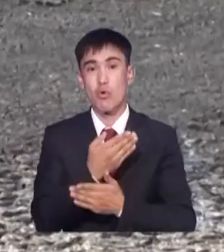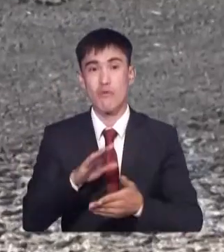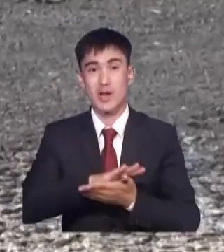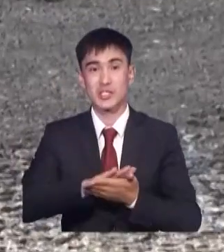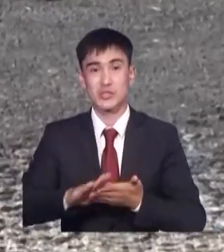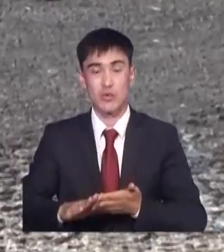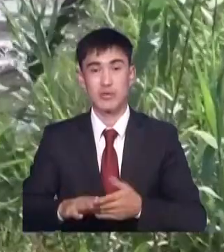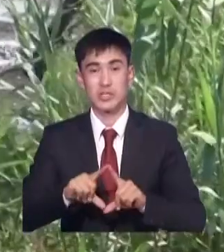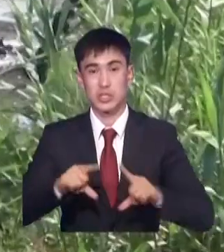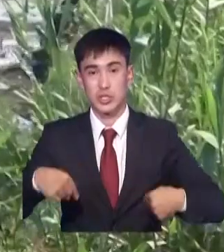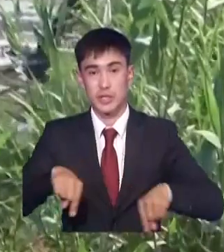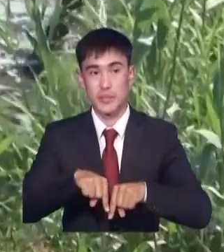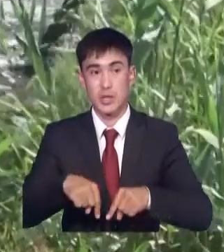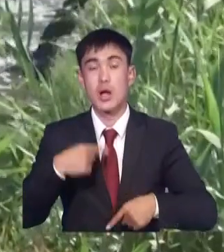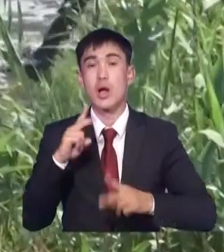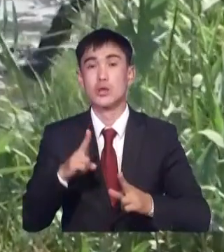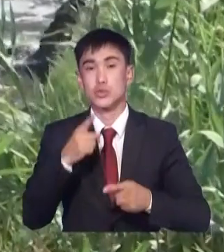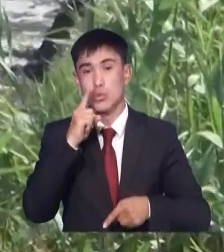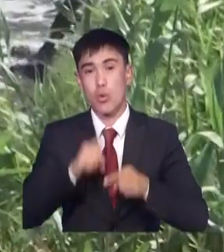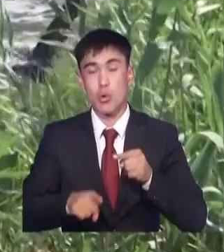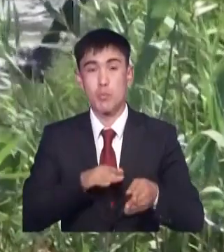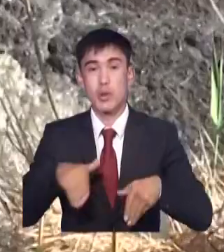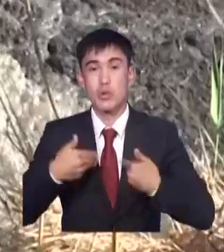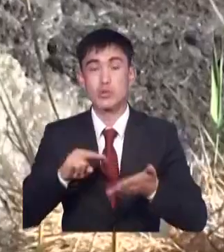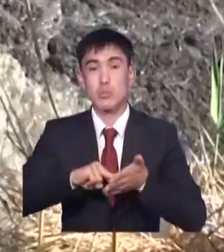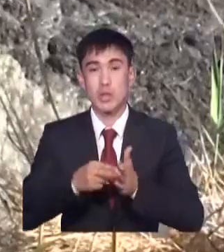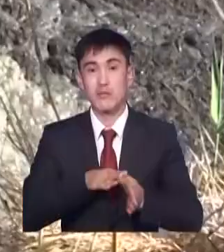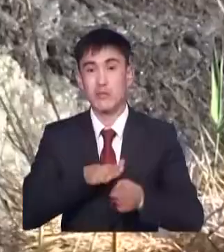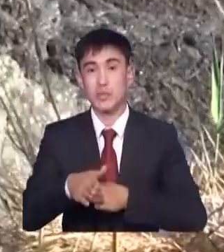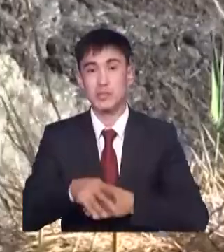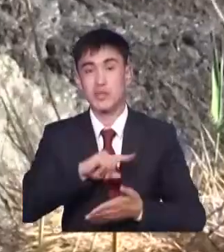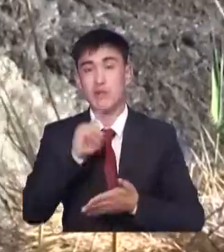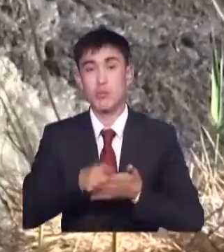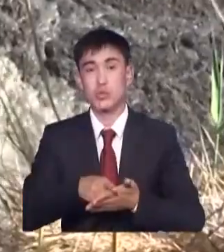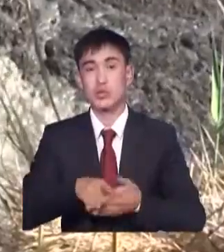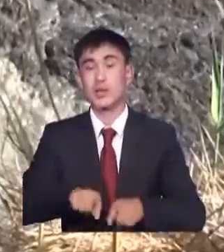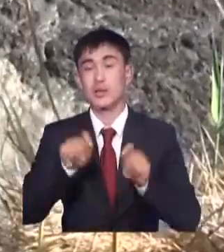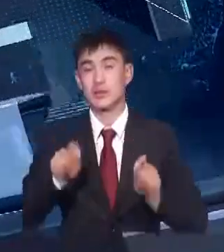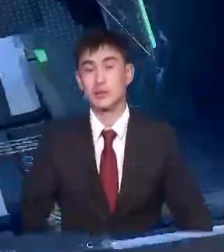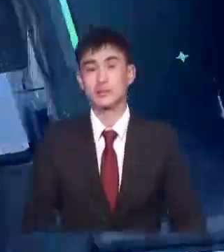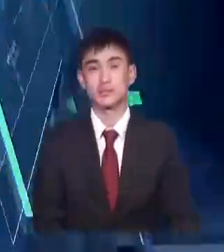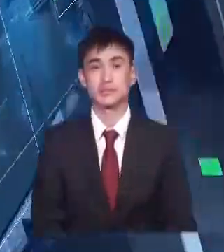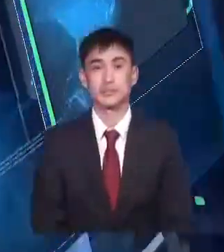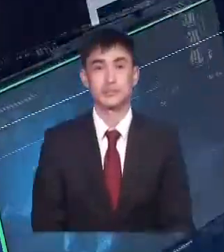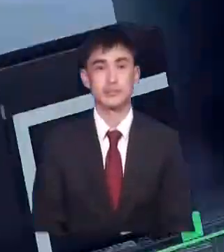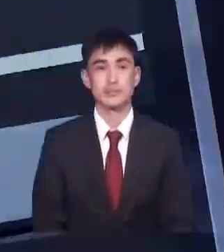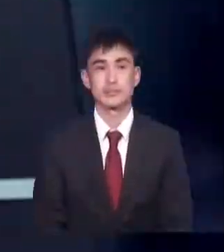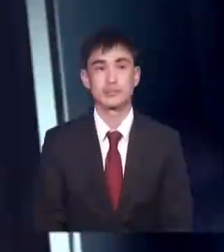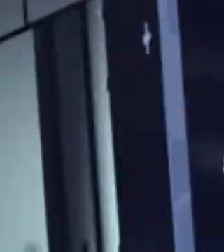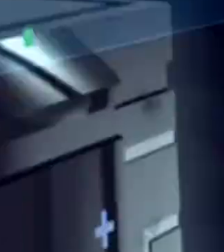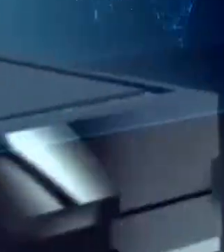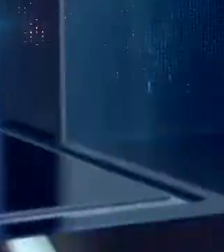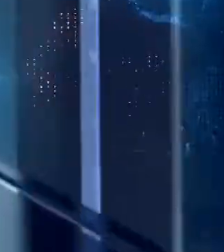очистного сооружения. Однако, как скоро предложенный план воплотится в реальность, этот вопрос остается открытым. Гульмира